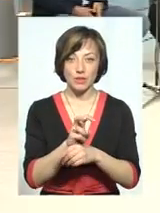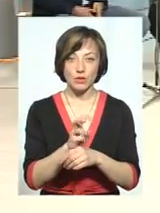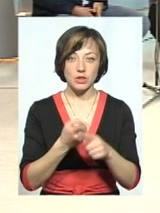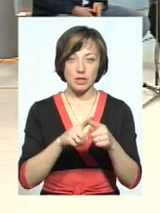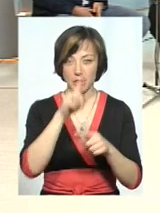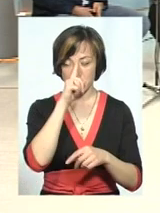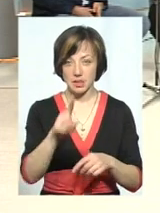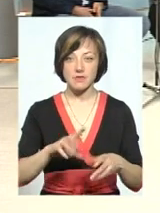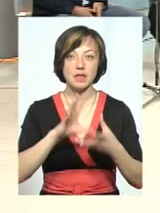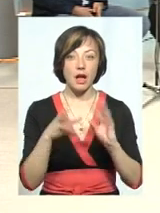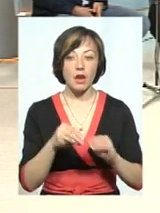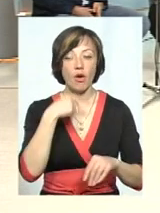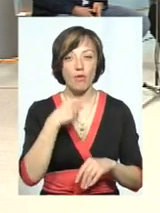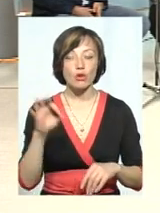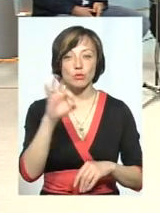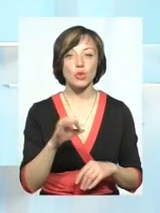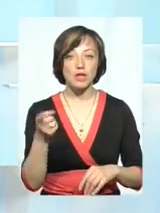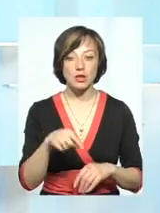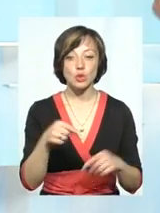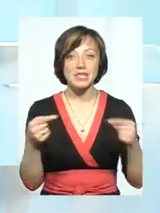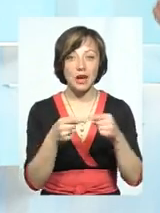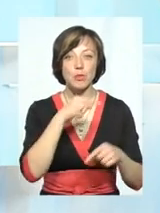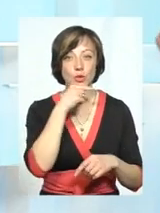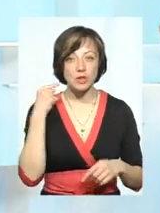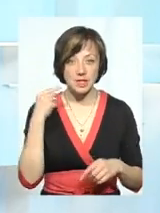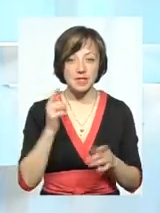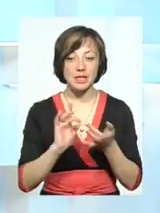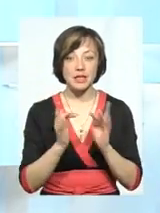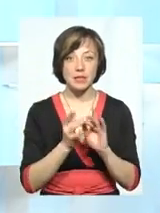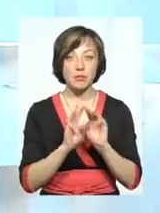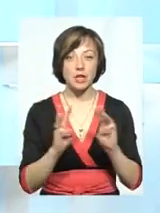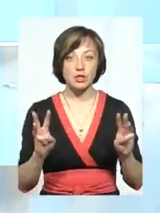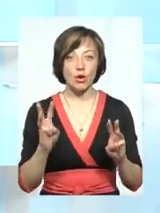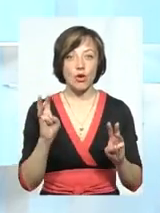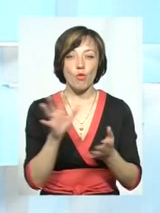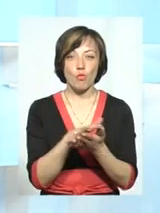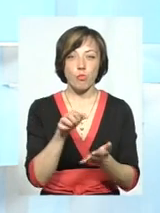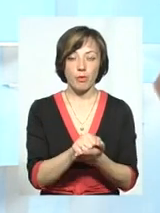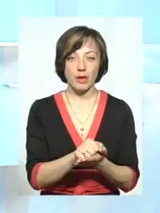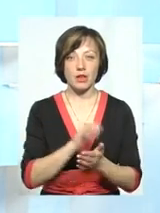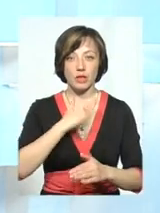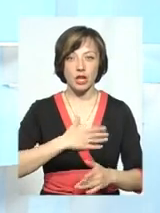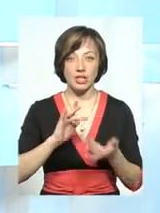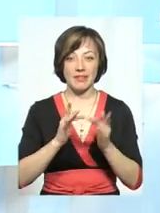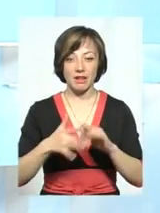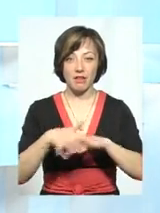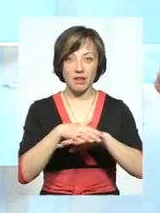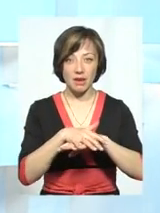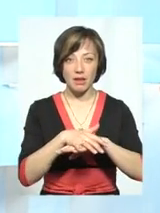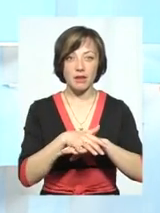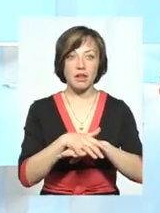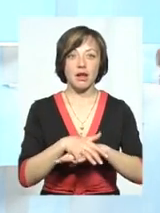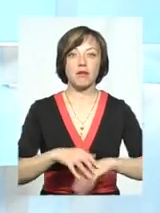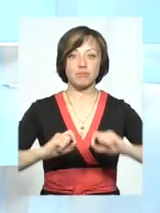на місяць. І взагалі він говорить про те, що саме росіяни, російські соцмережі, вони вбили наш інтернет-ринок, вони